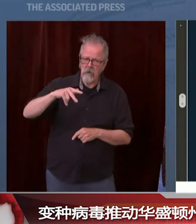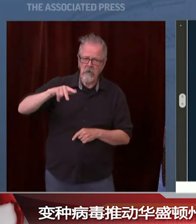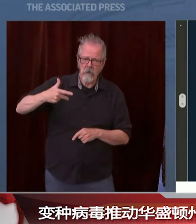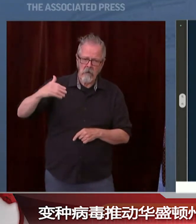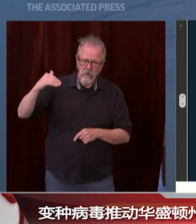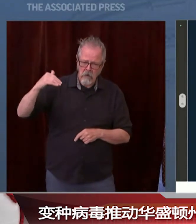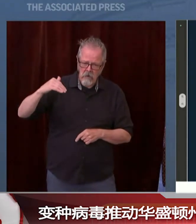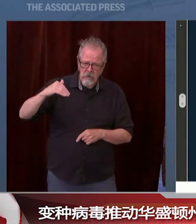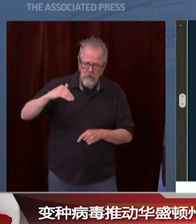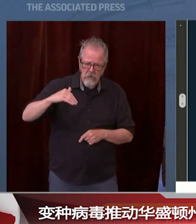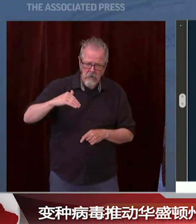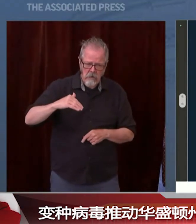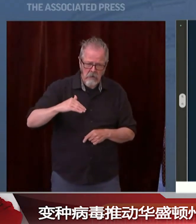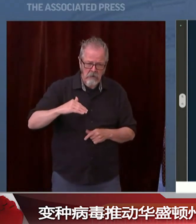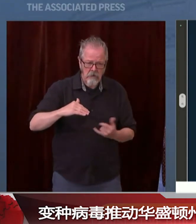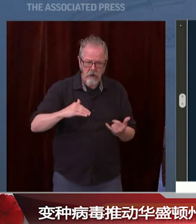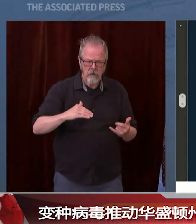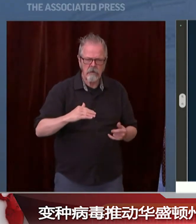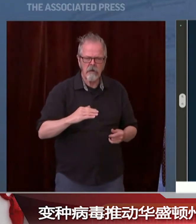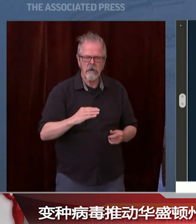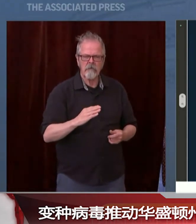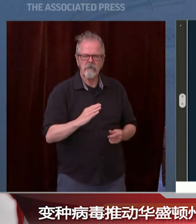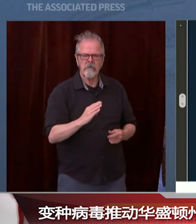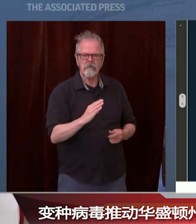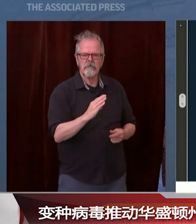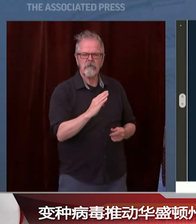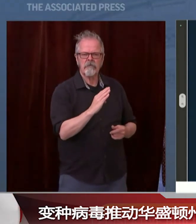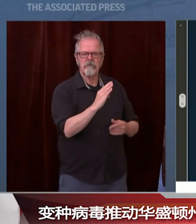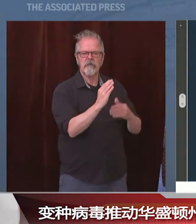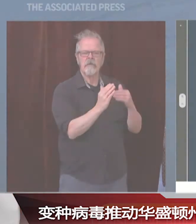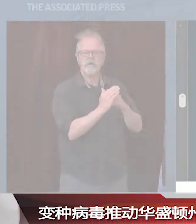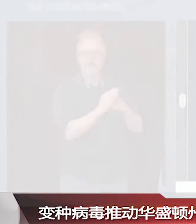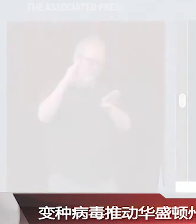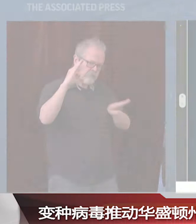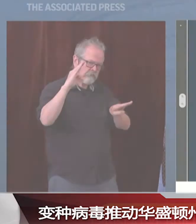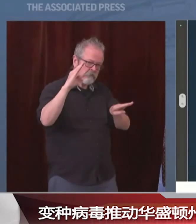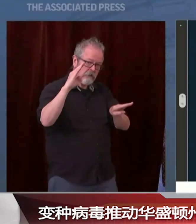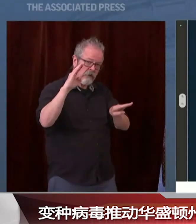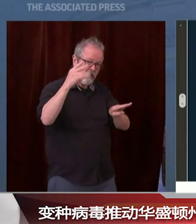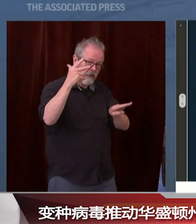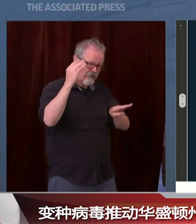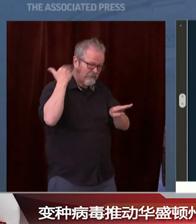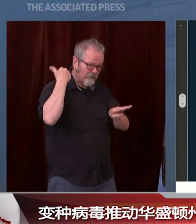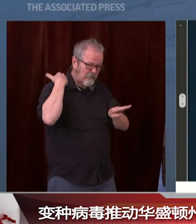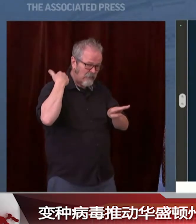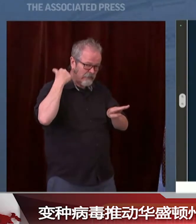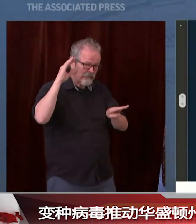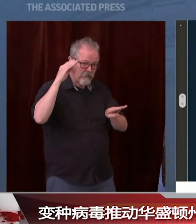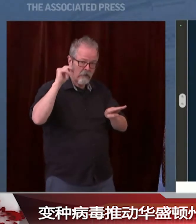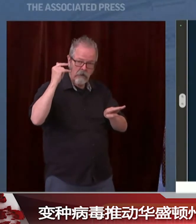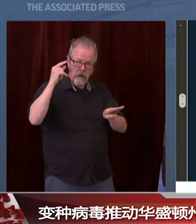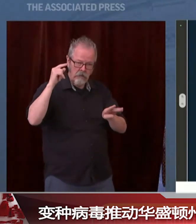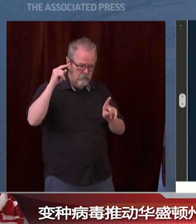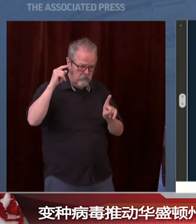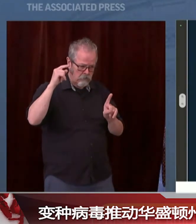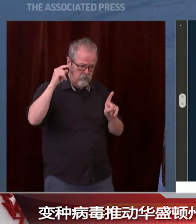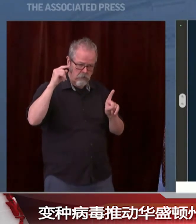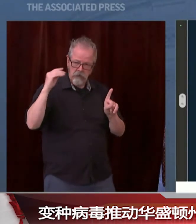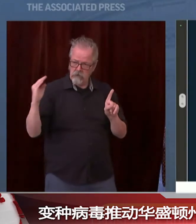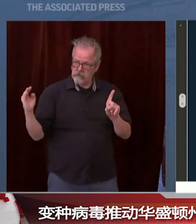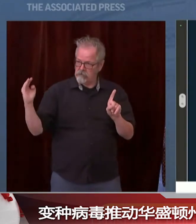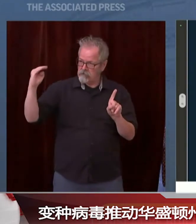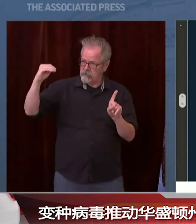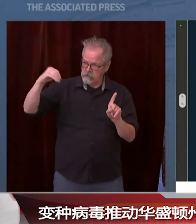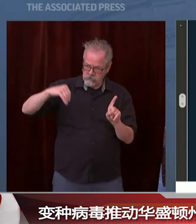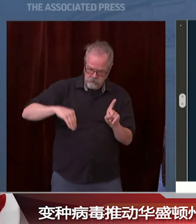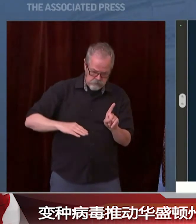的极端风险类别。限制措施包括禁止室内餐厅用餐等。布朗州长周四宣布，他将新冠